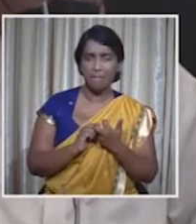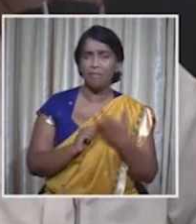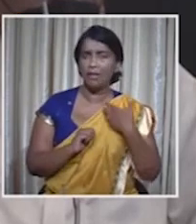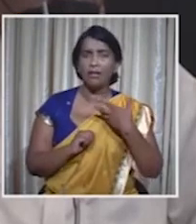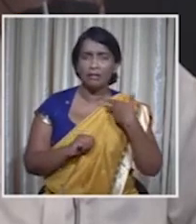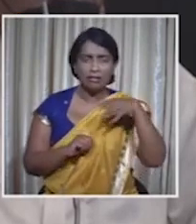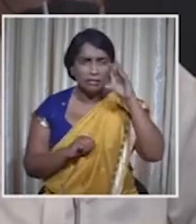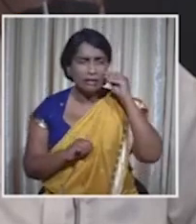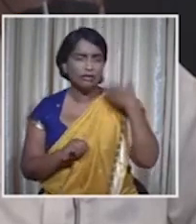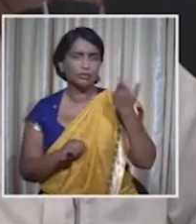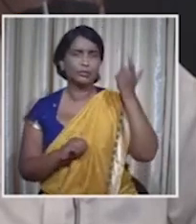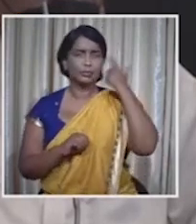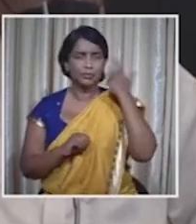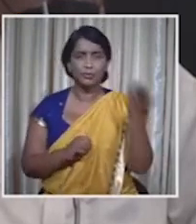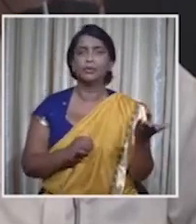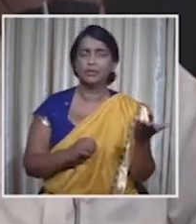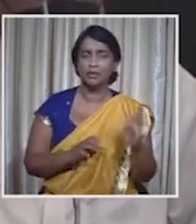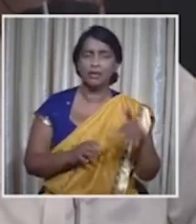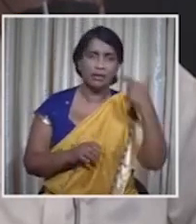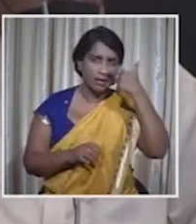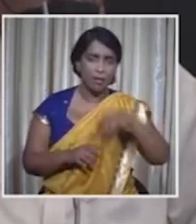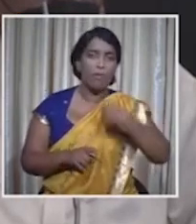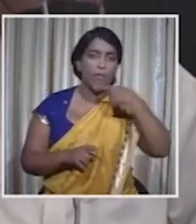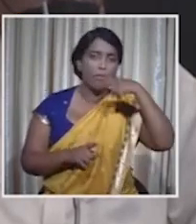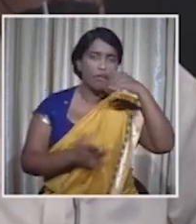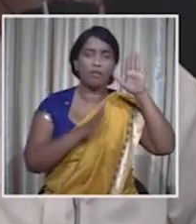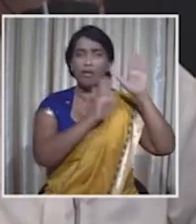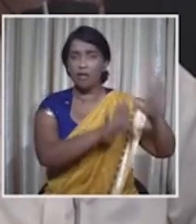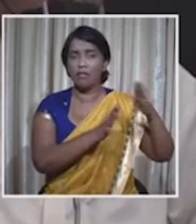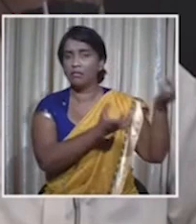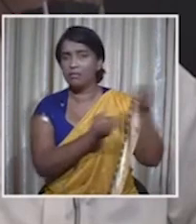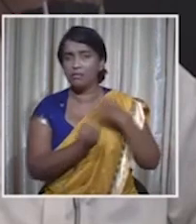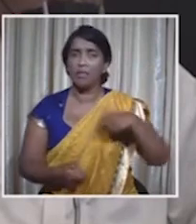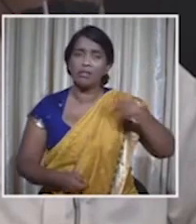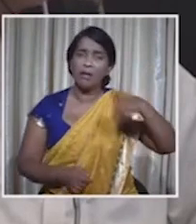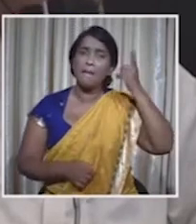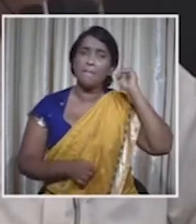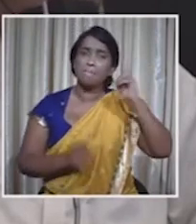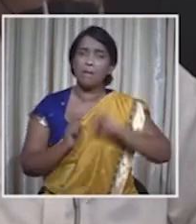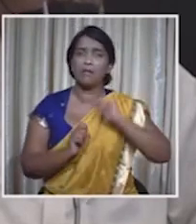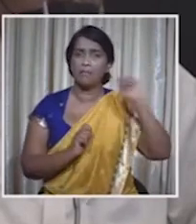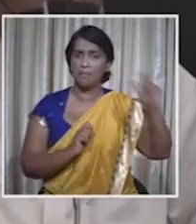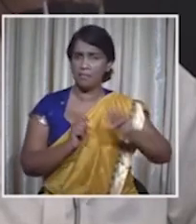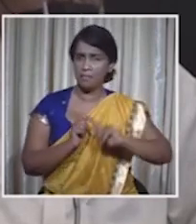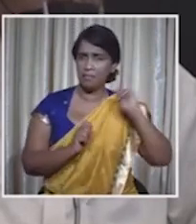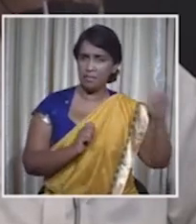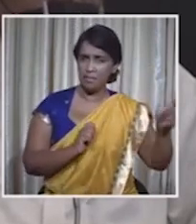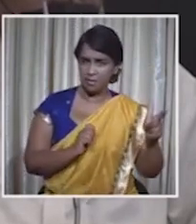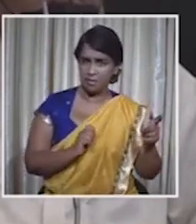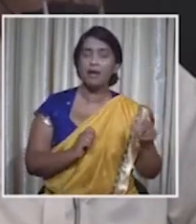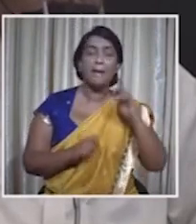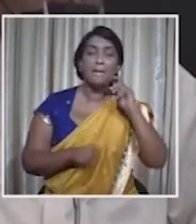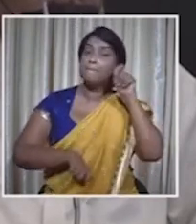ගැන තීරණ නිසා දැනෙන නිසා. තෙල් ටික මුහුදේ තියාගෙන බා ගන්න සල්ලි නැතුව දවස් ගණන් ප්‍රමාද ගාස්තු කරනවා අපේ